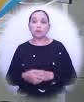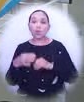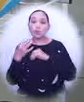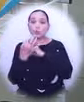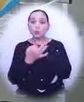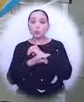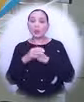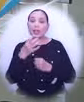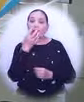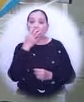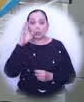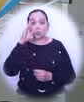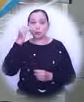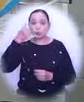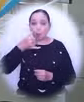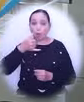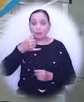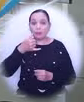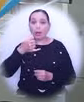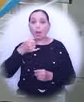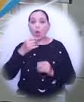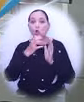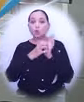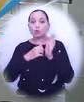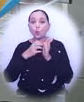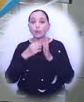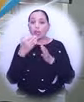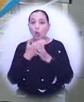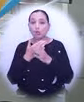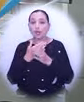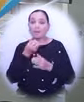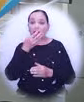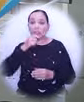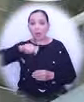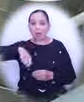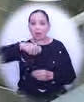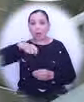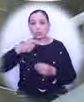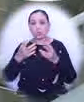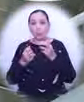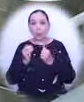So'ng iliq suv solib, shotka yordamida yaxshilab aralashtirib olinadi.